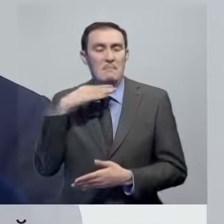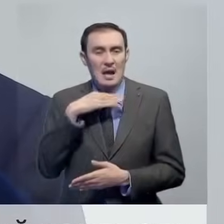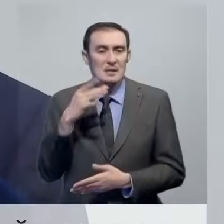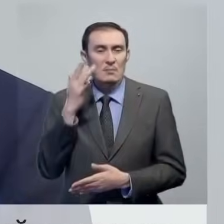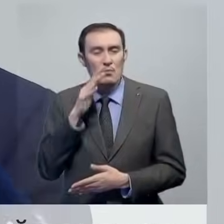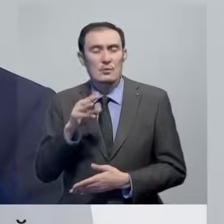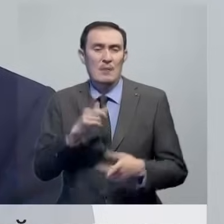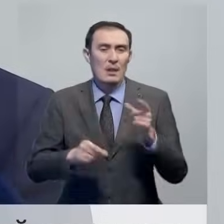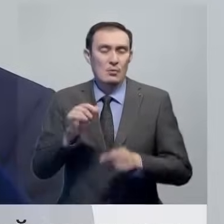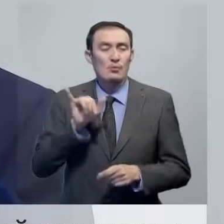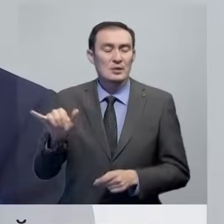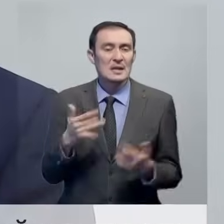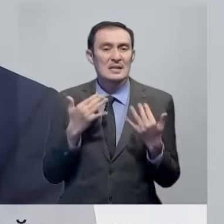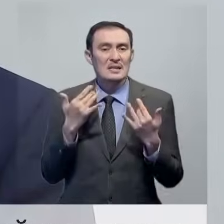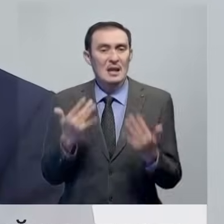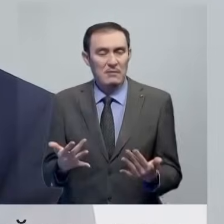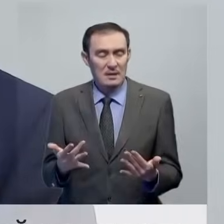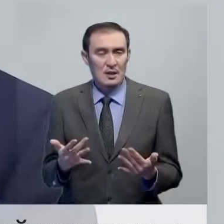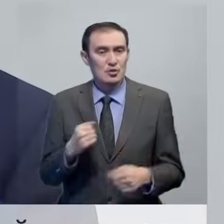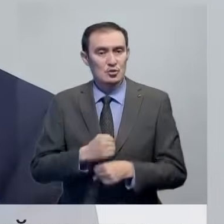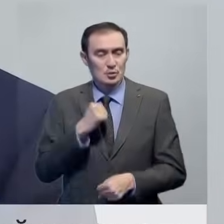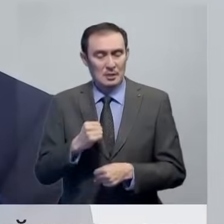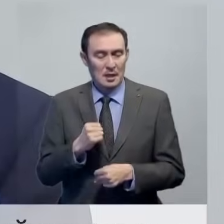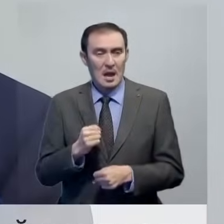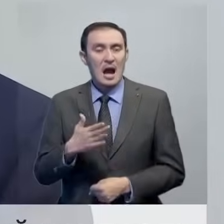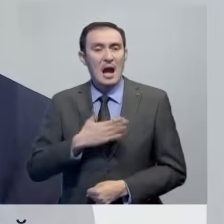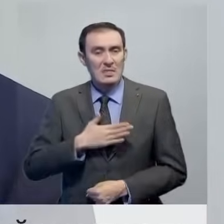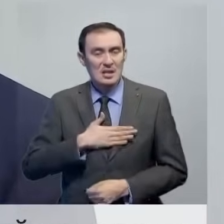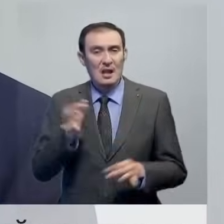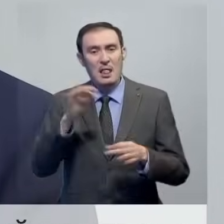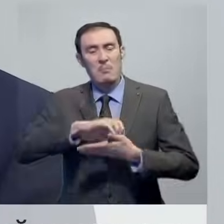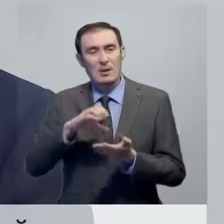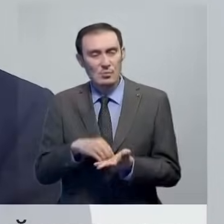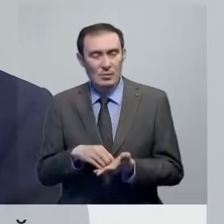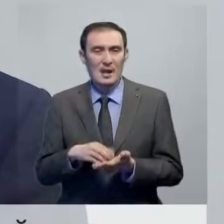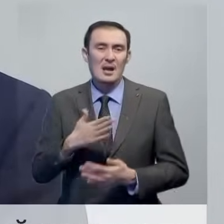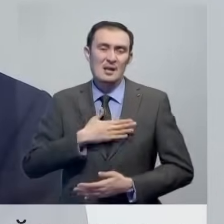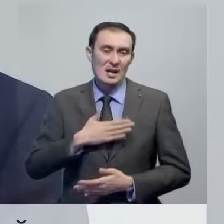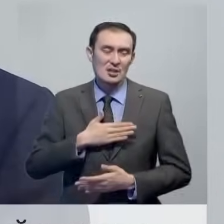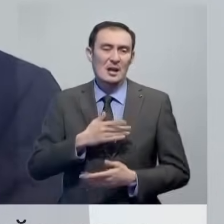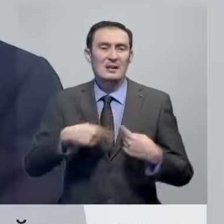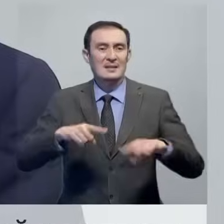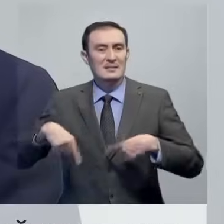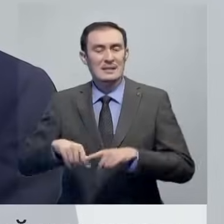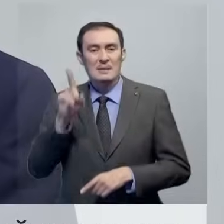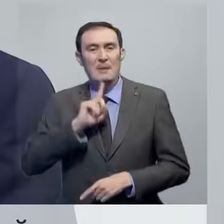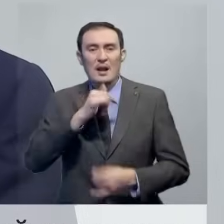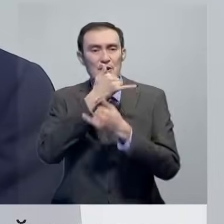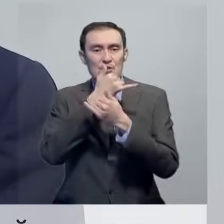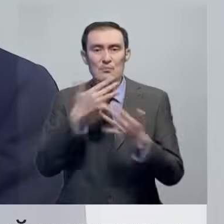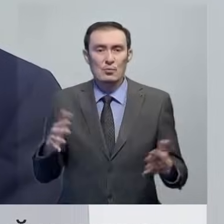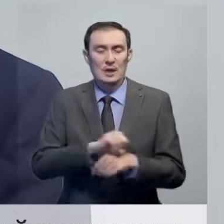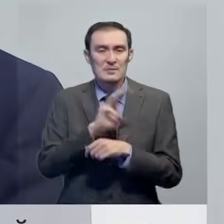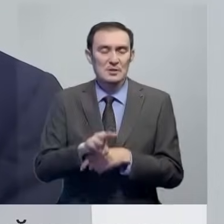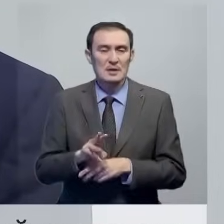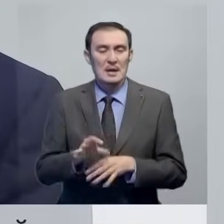тому же молоку. У них требования жесткие. А наши лаборатории, наши соответствующие организации пока не могут